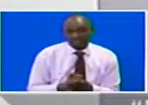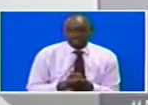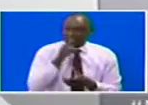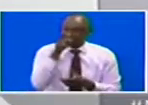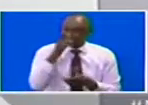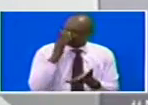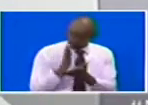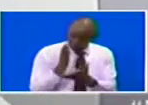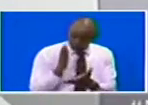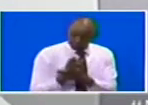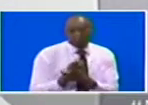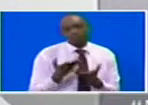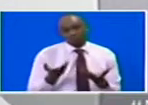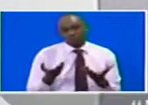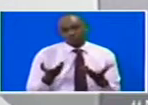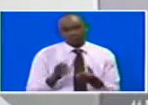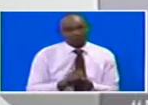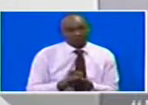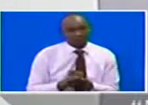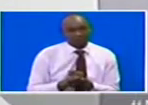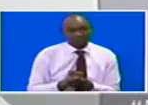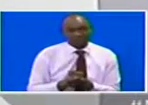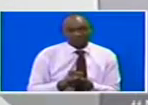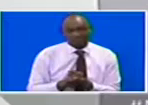Aie, aie,